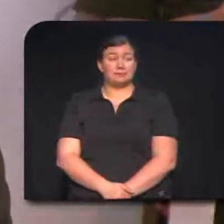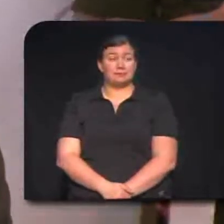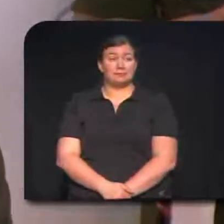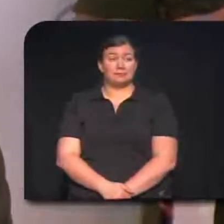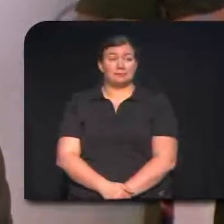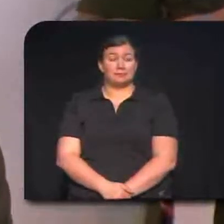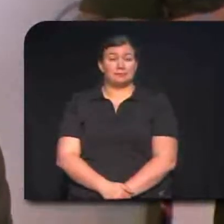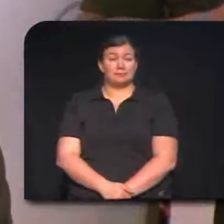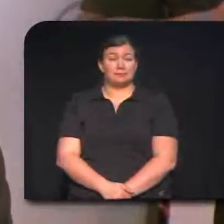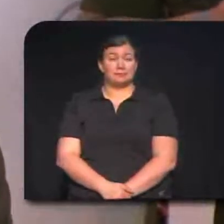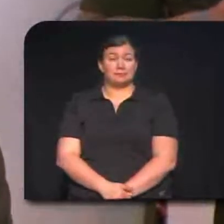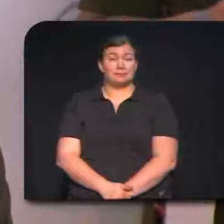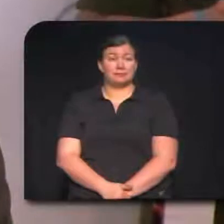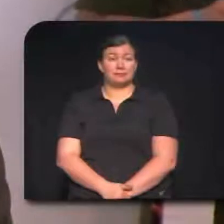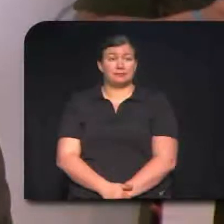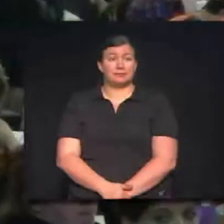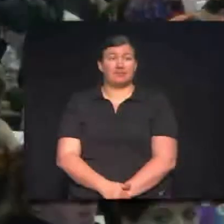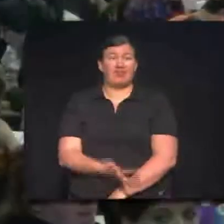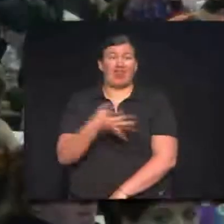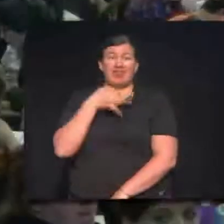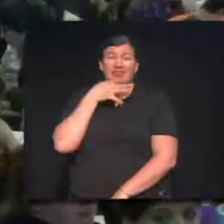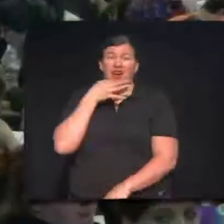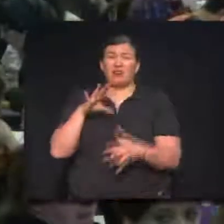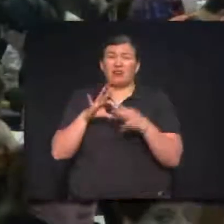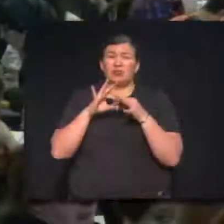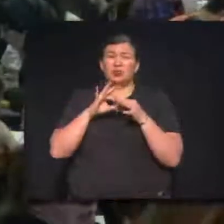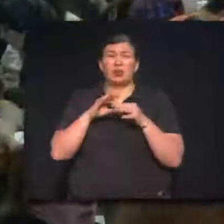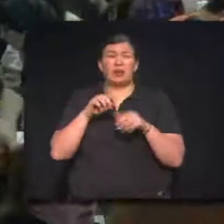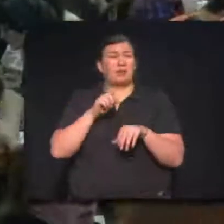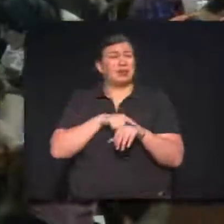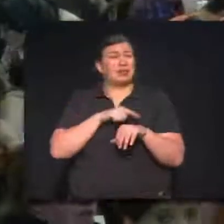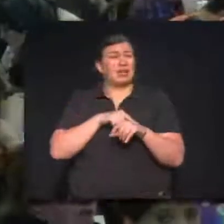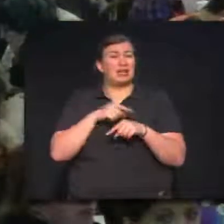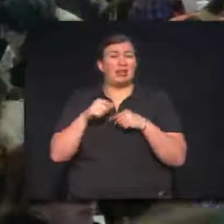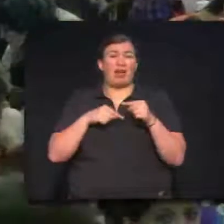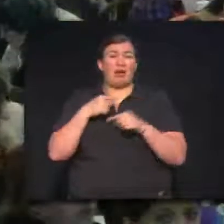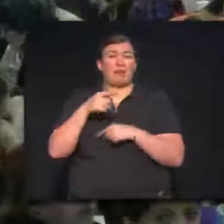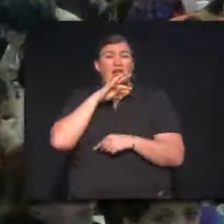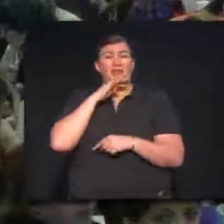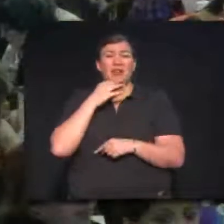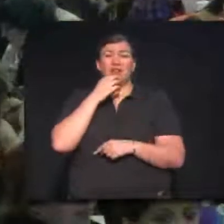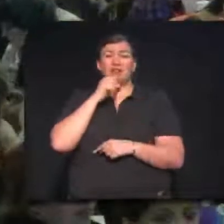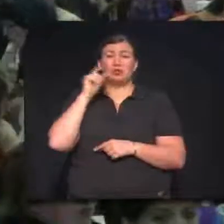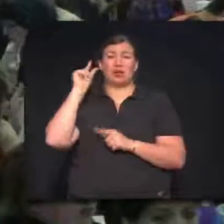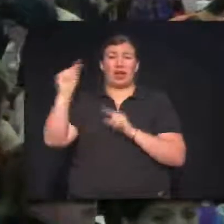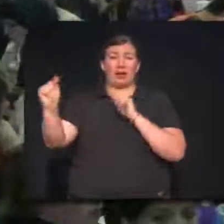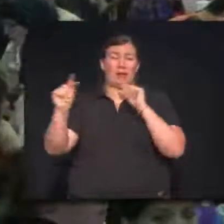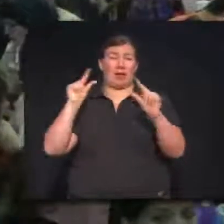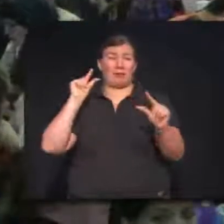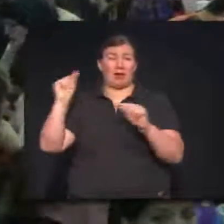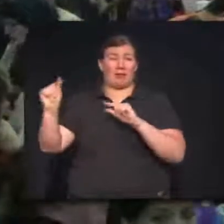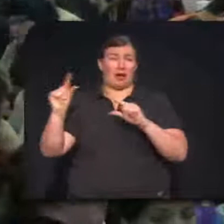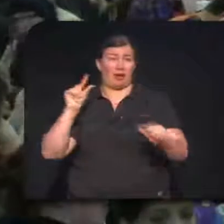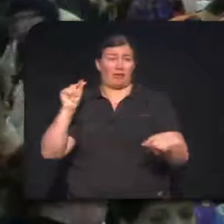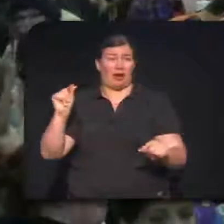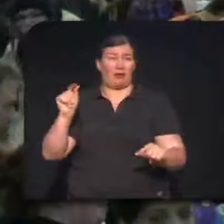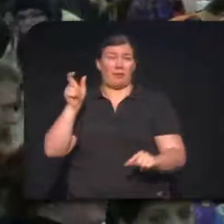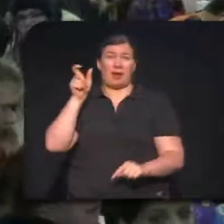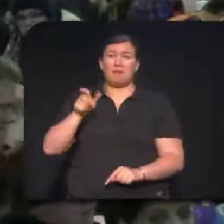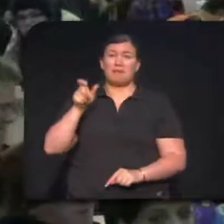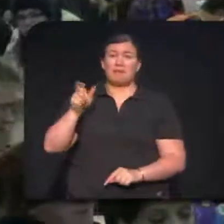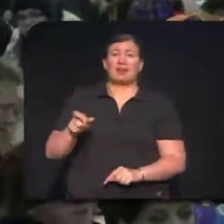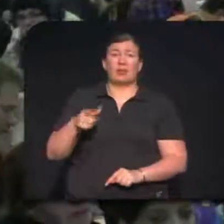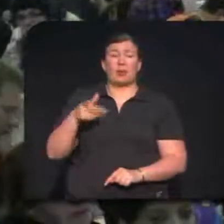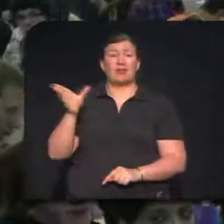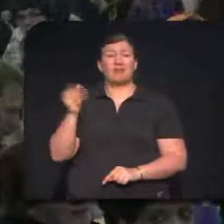ja Frage zum zeitlichen Ablauf viele von uns fahren nach Hause vollkommen klar wir mit dem Wochenende Ticket der zeitliche